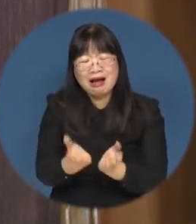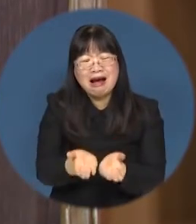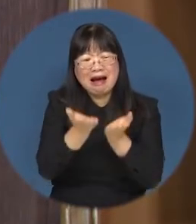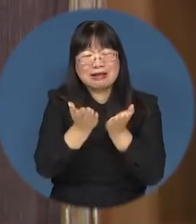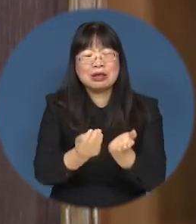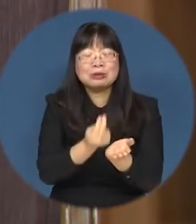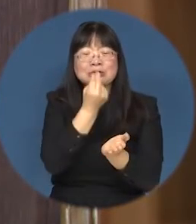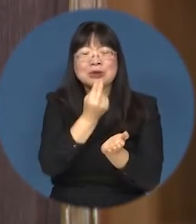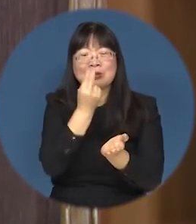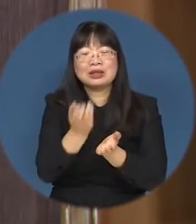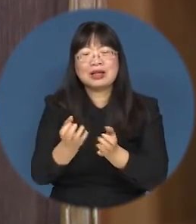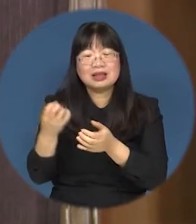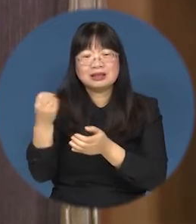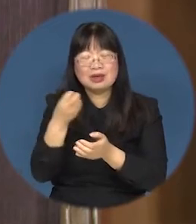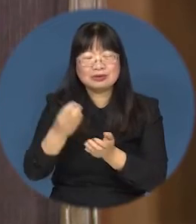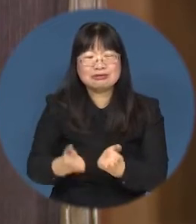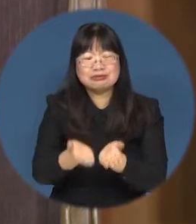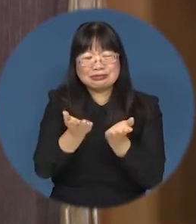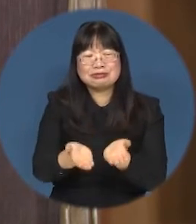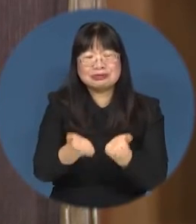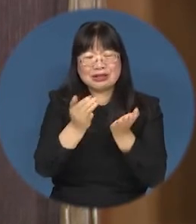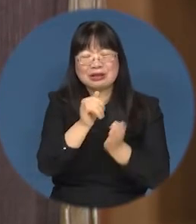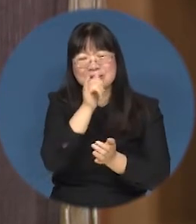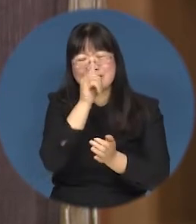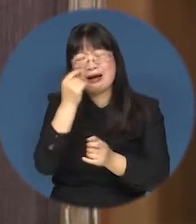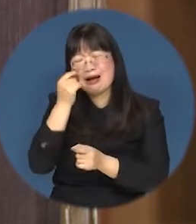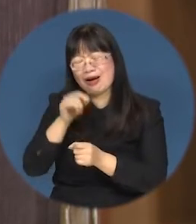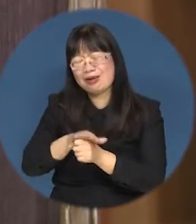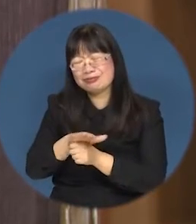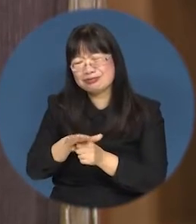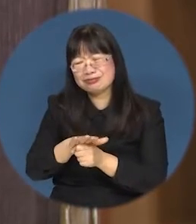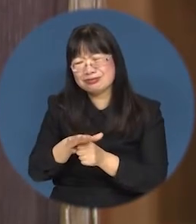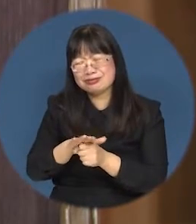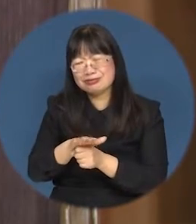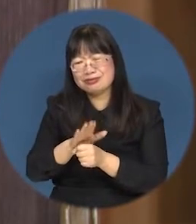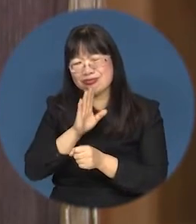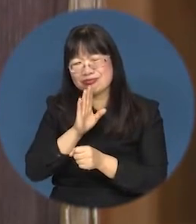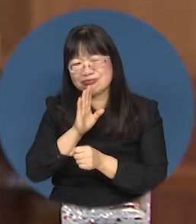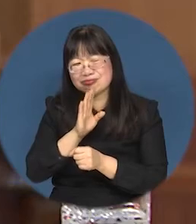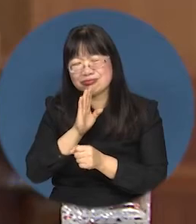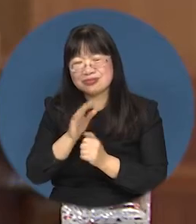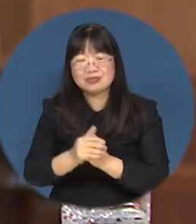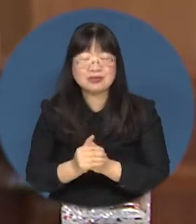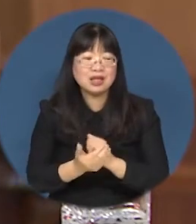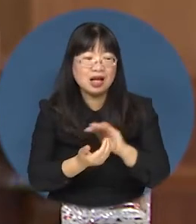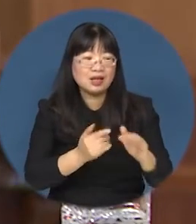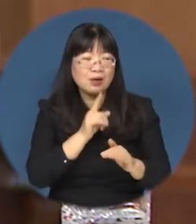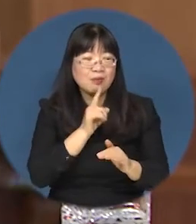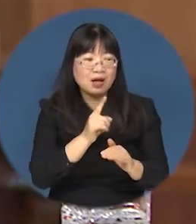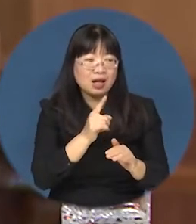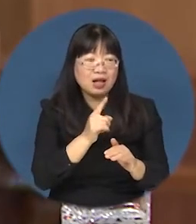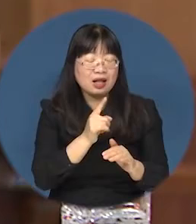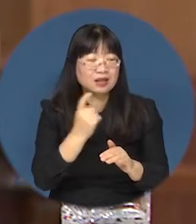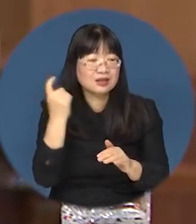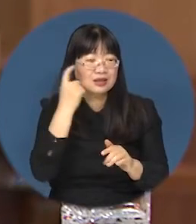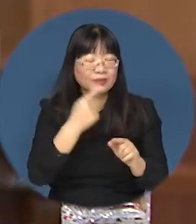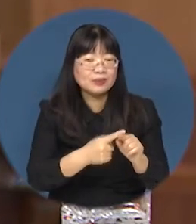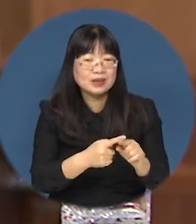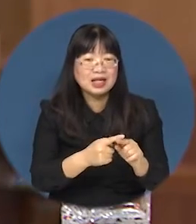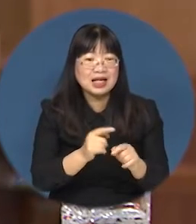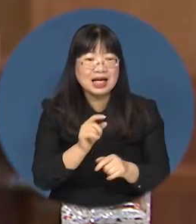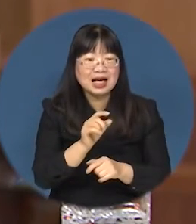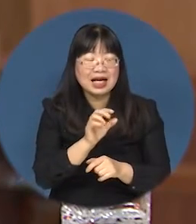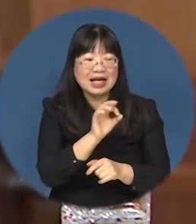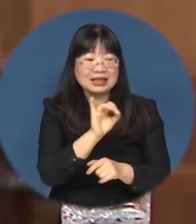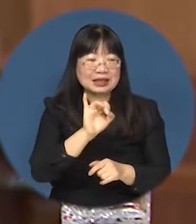올려서 숨쉬게 자꾸 올리더라고요. 아이고, 치고 내라. 아, 참 안 됐다. 아까 말씀도 중에 이빨 고래,